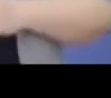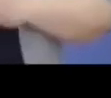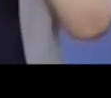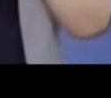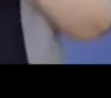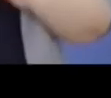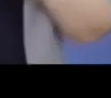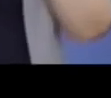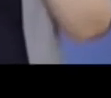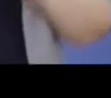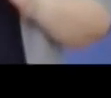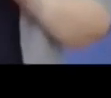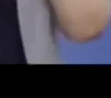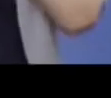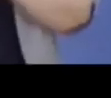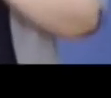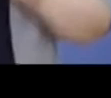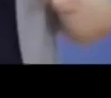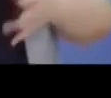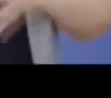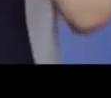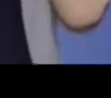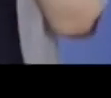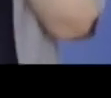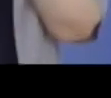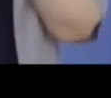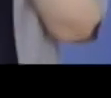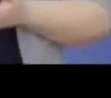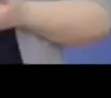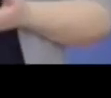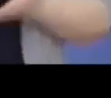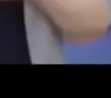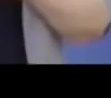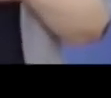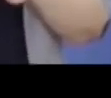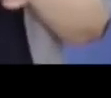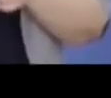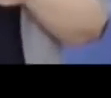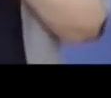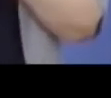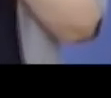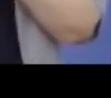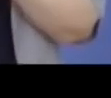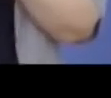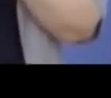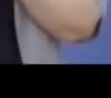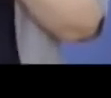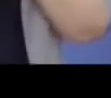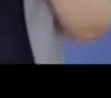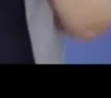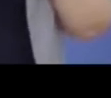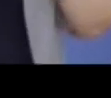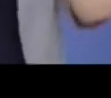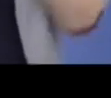домогосподарств, ті домогосподарства, які сьогодні отримують субсидію на оплату окремих комунальних послуг в період